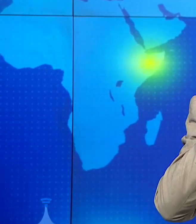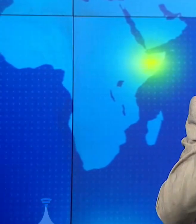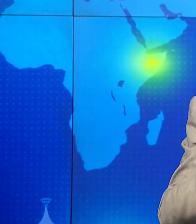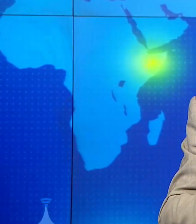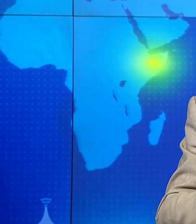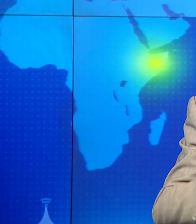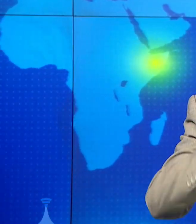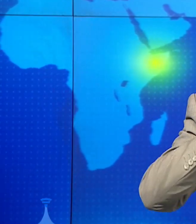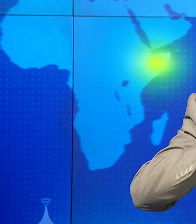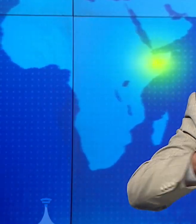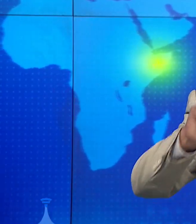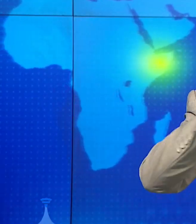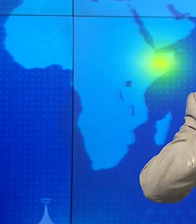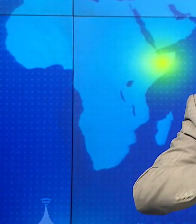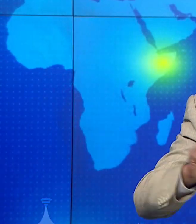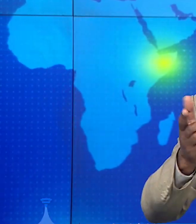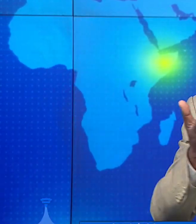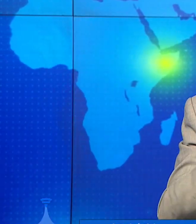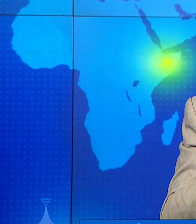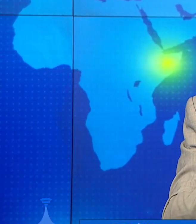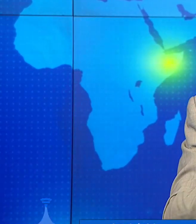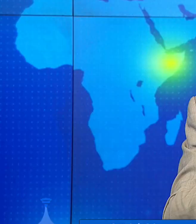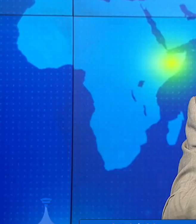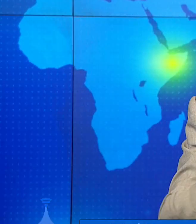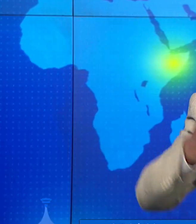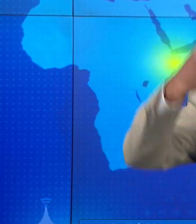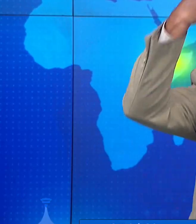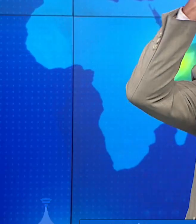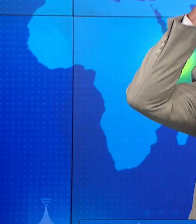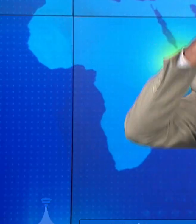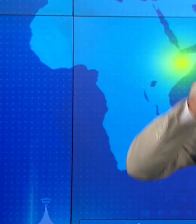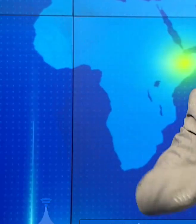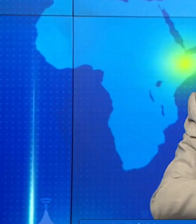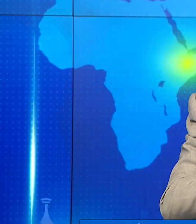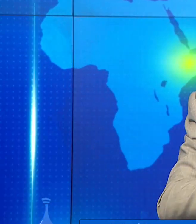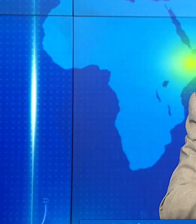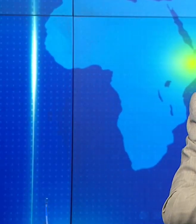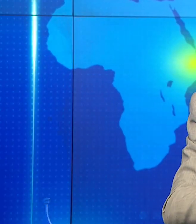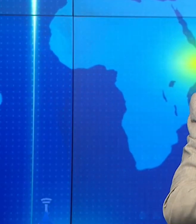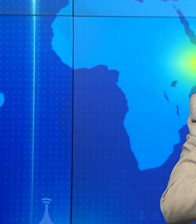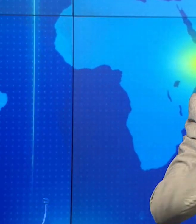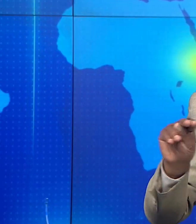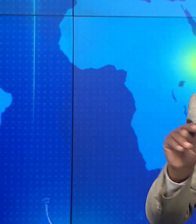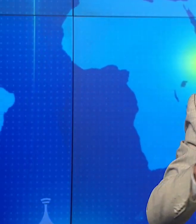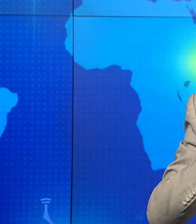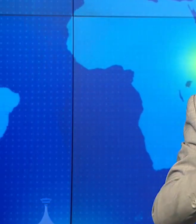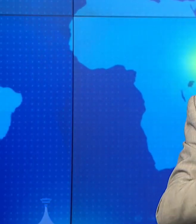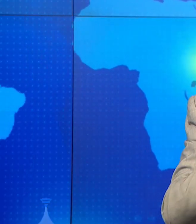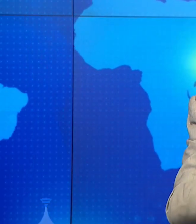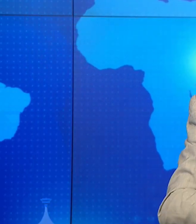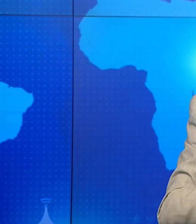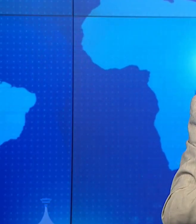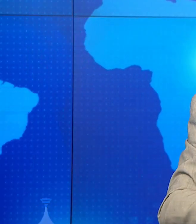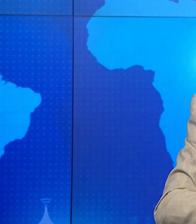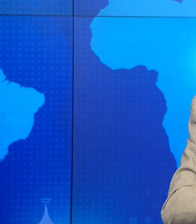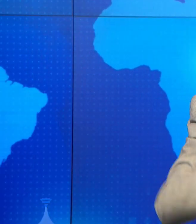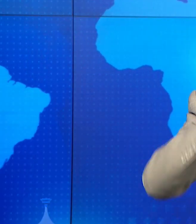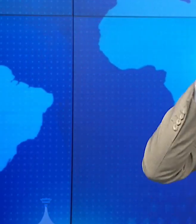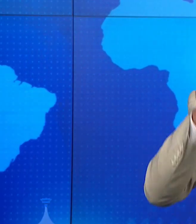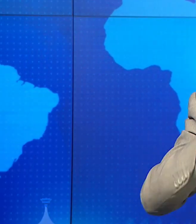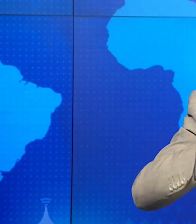ጤና ይስጥልኝ ተመልካቾቻችን፣ ዜና በምልክት ቋንቋ ቀርባሉ። መንግስት በመካከለኛው ምስራቅ ጦርነት ዓለም